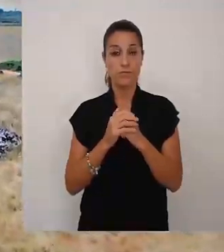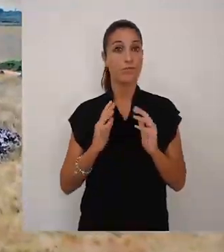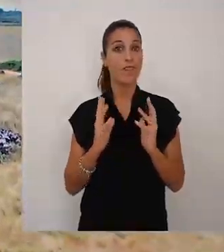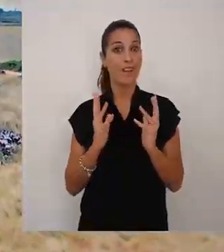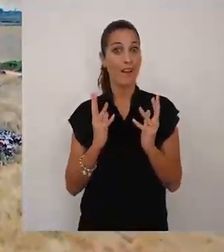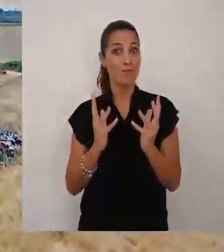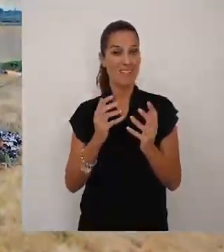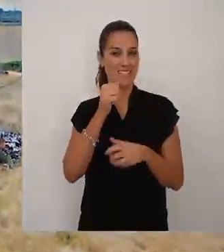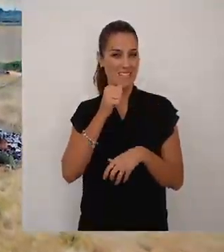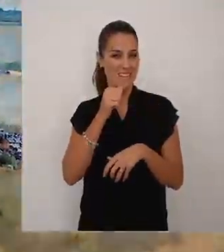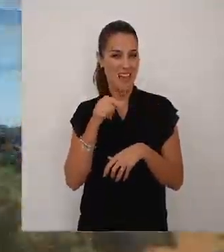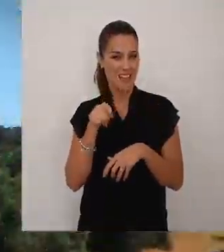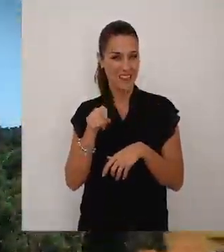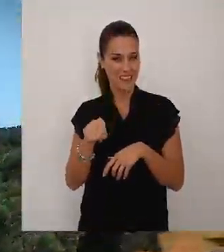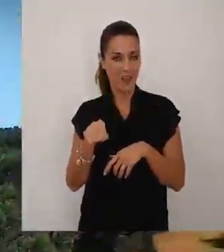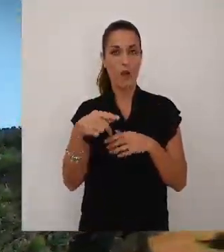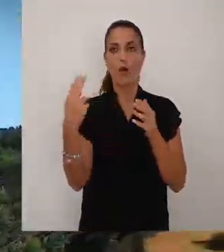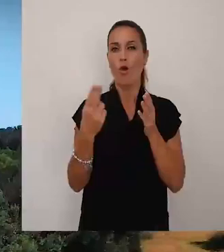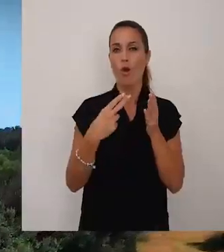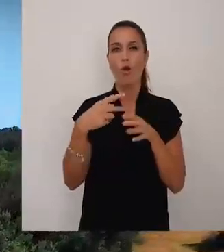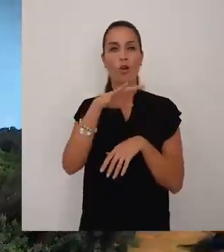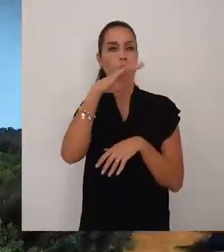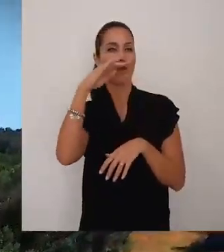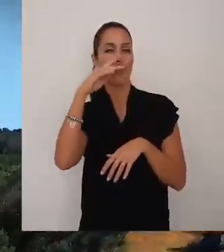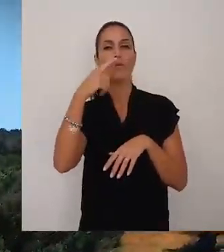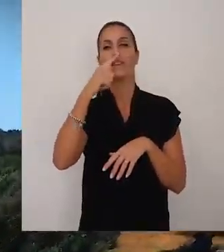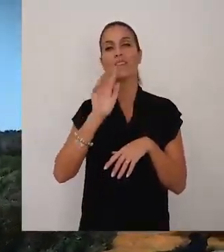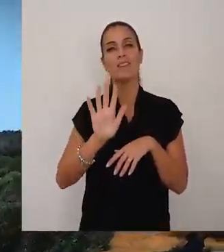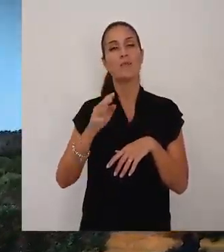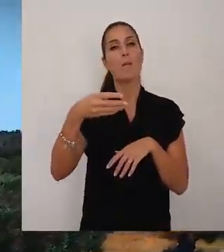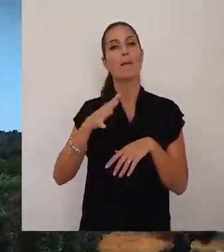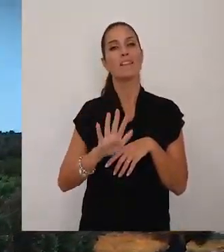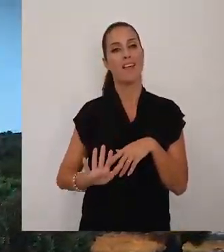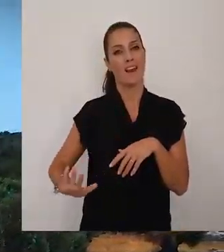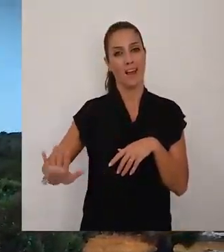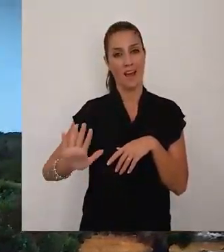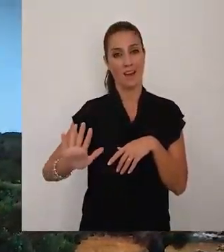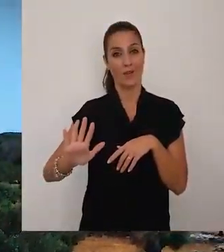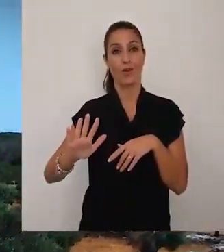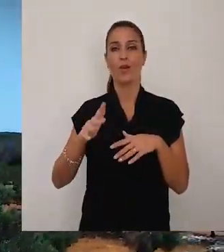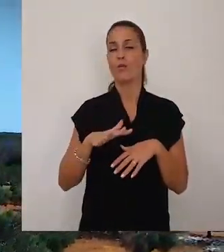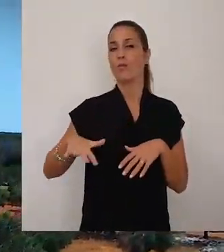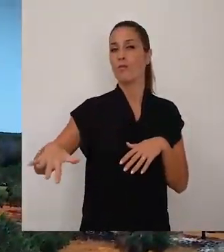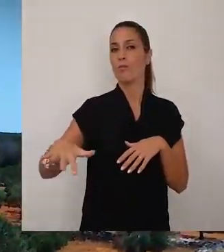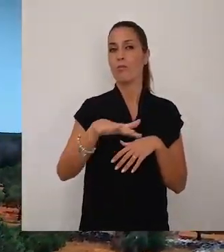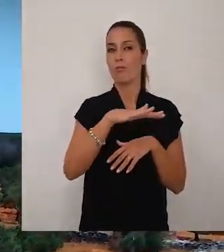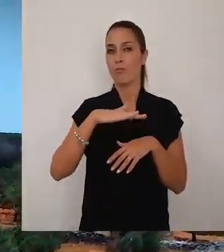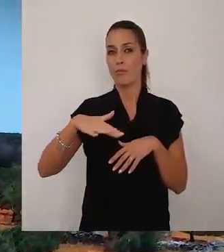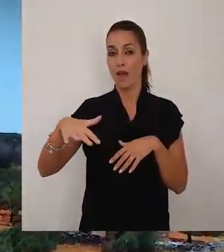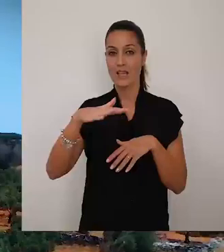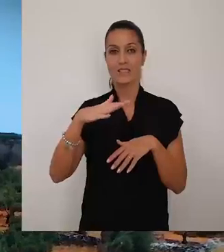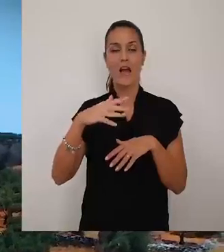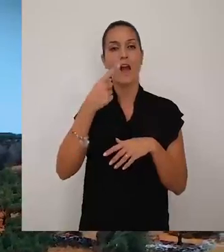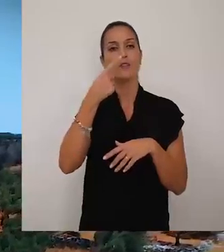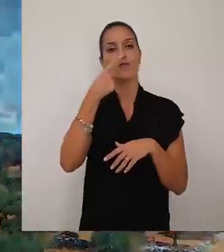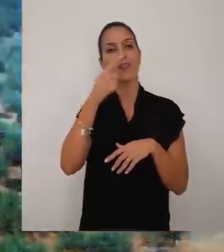La campagna sternatese è una ghirlanda di colori e profumi del Mediterraneo, un paesaggio rurale che testimonia la tenacia delle genti